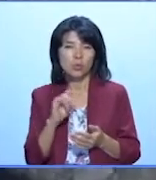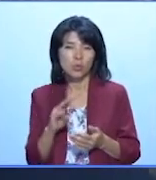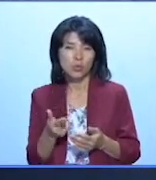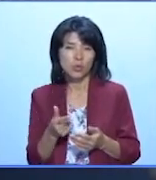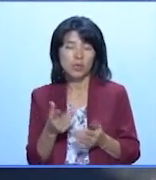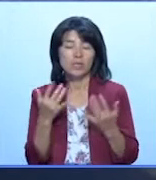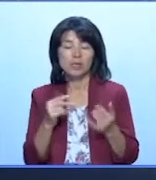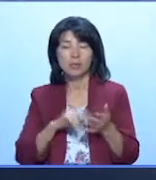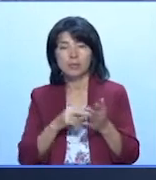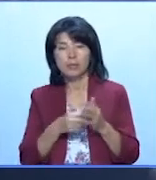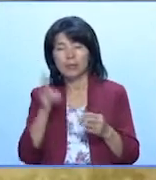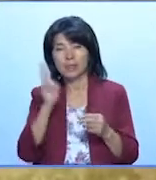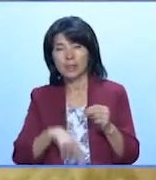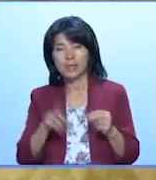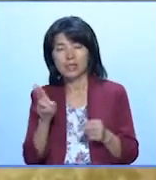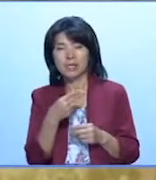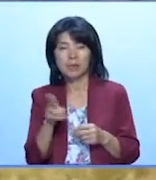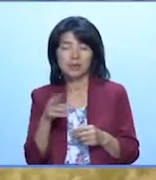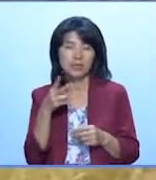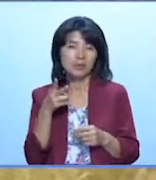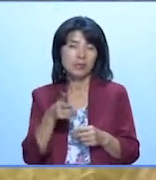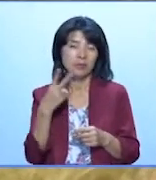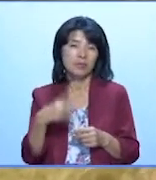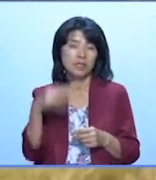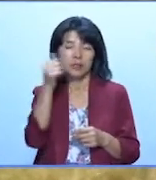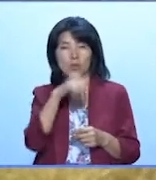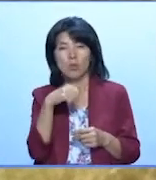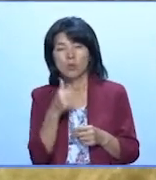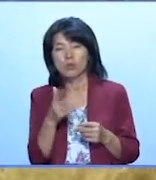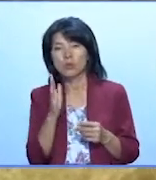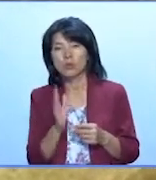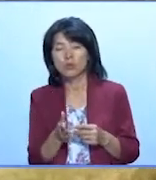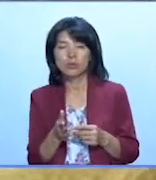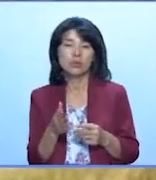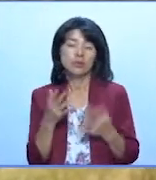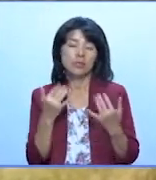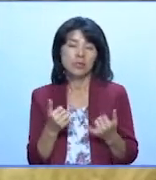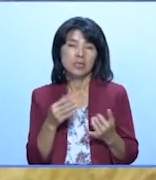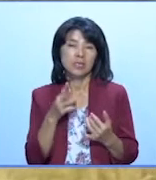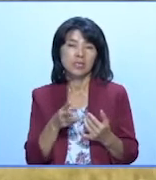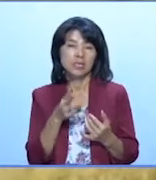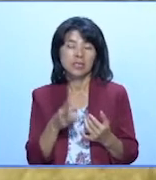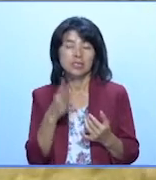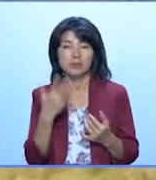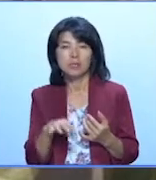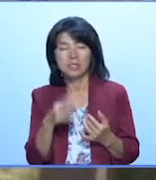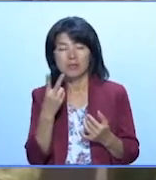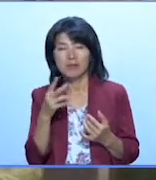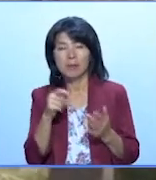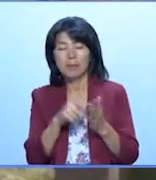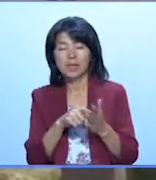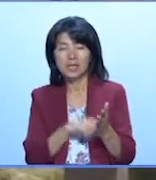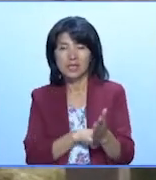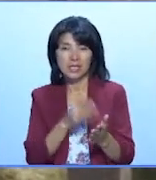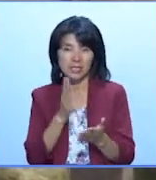планируется завершить в декабре 2020 года. Протяженность земляной насыпной плотины по гребню составляет 3252 метра. Максимальная